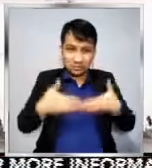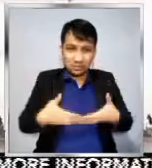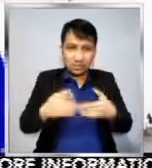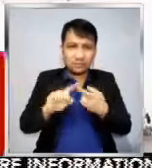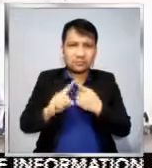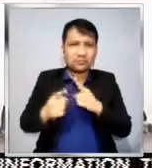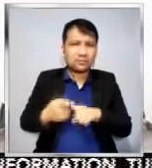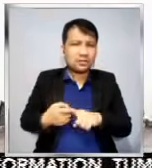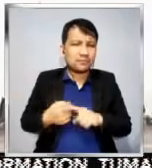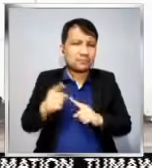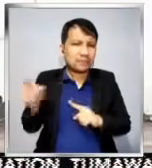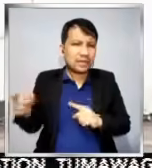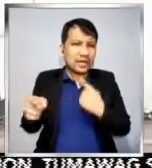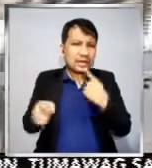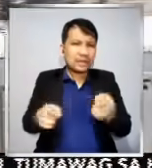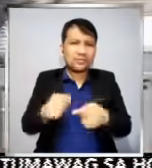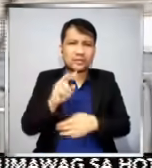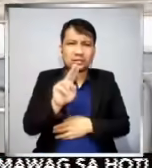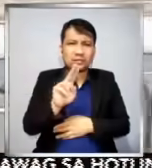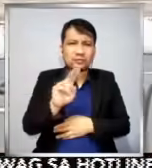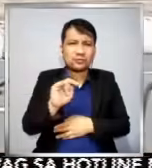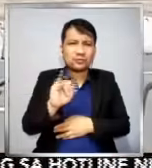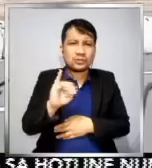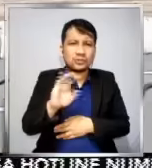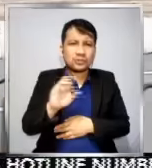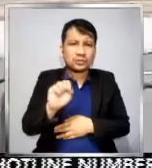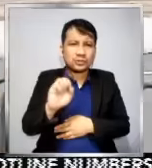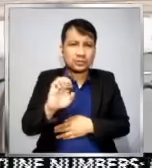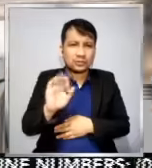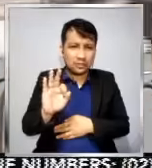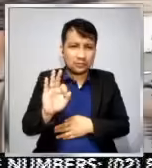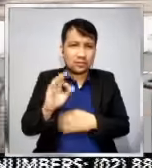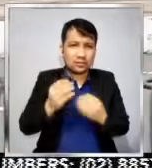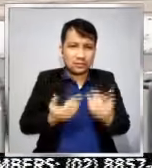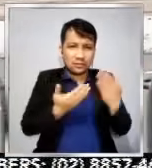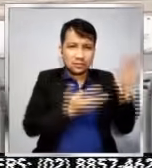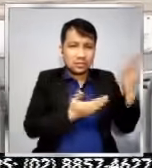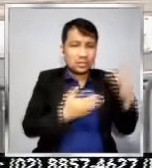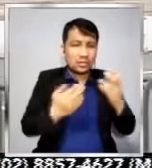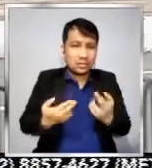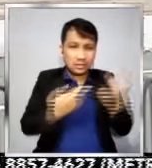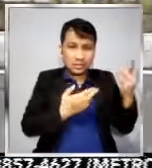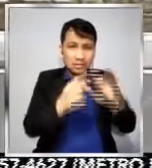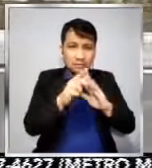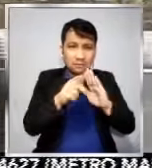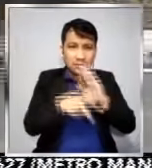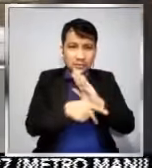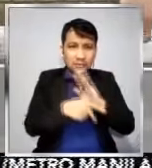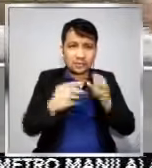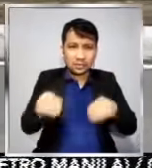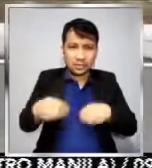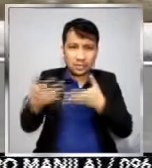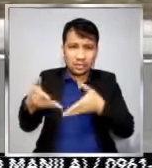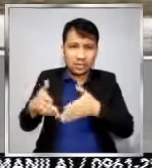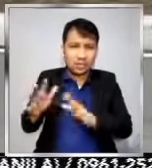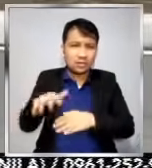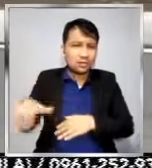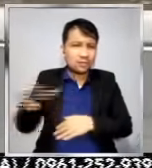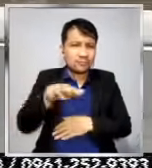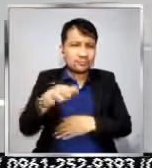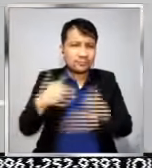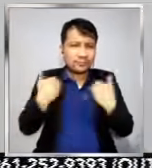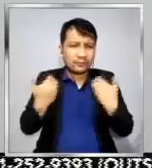ng UNICEF ang Metro Manila Council na maglabas ng resolusyon na magbibigay pahintulot sa mga menor de edad na lumahok sa